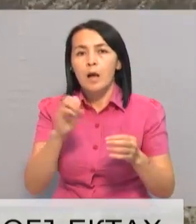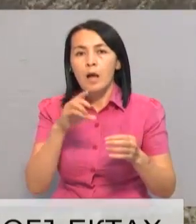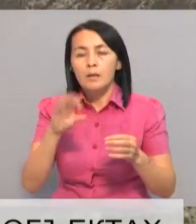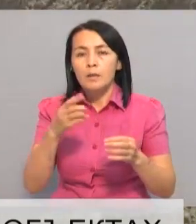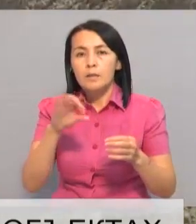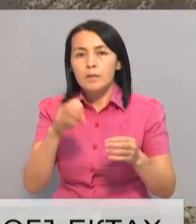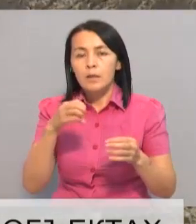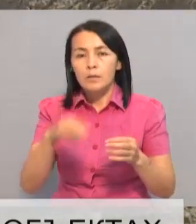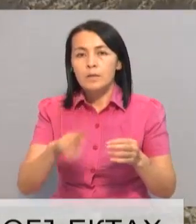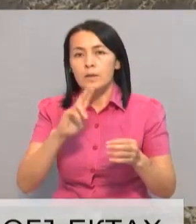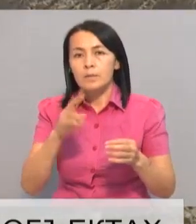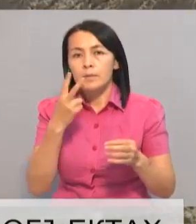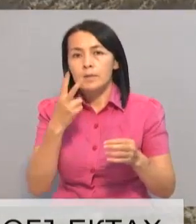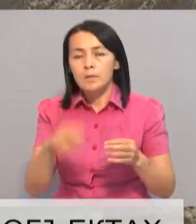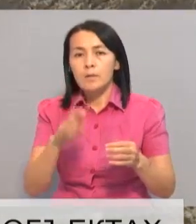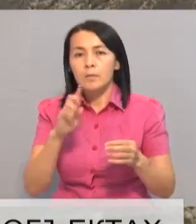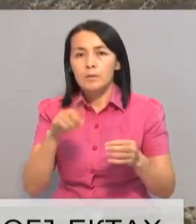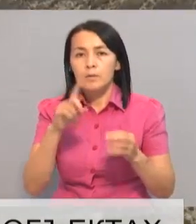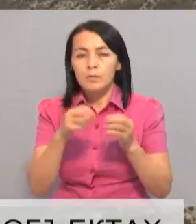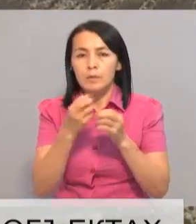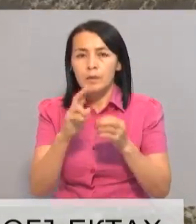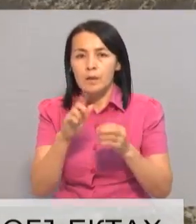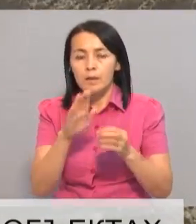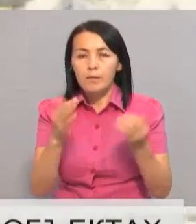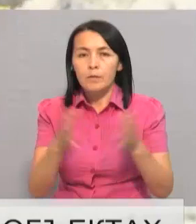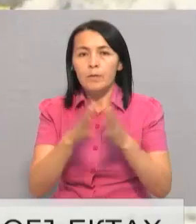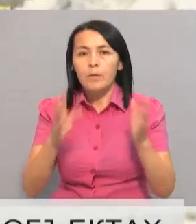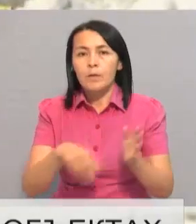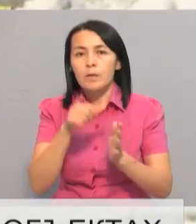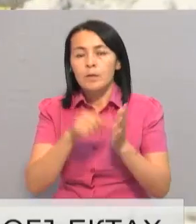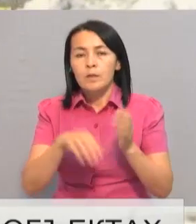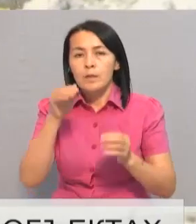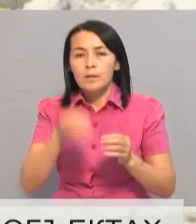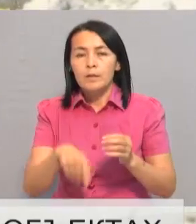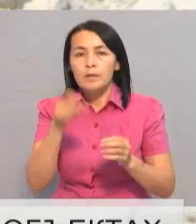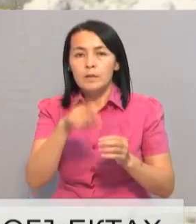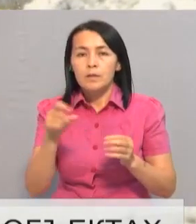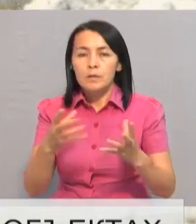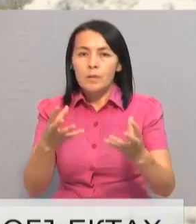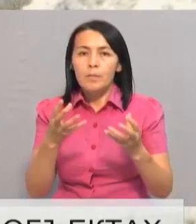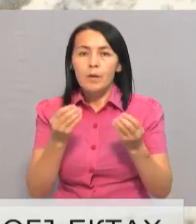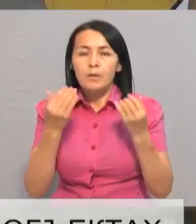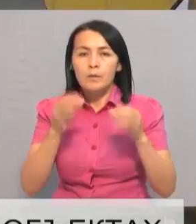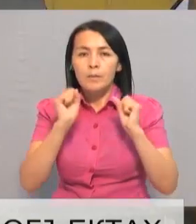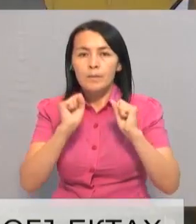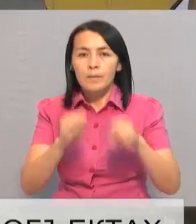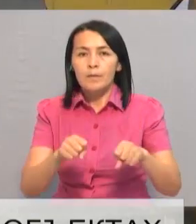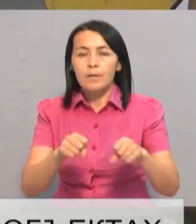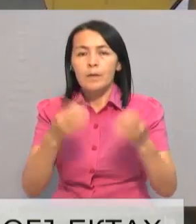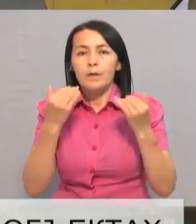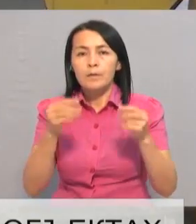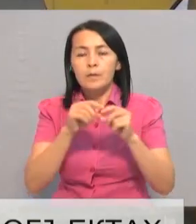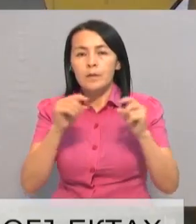Тассай, Туран, Кайтпас-2, Бузарык, 112 квартал. Около 60 тысяч абонентов получат возможность